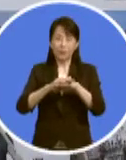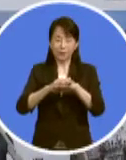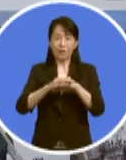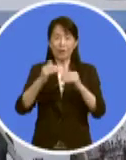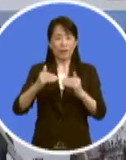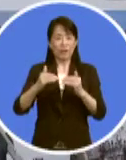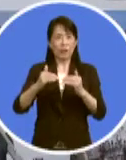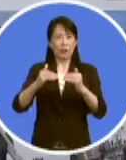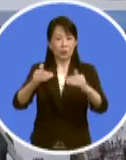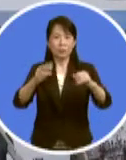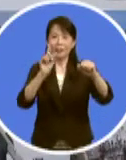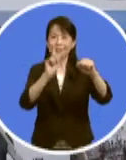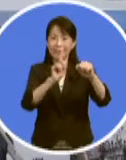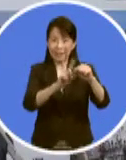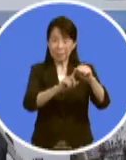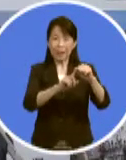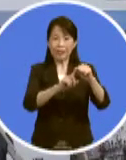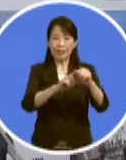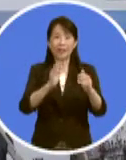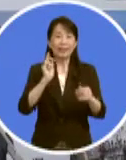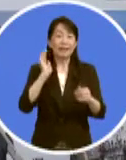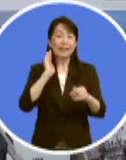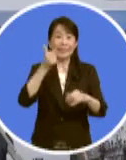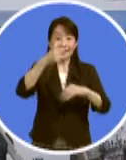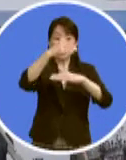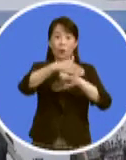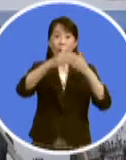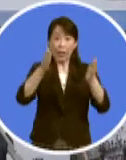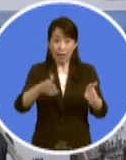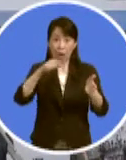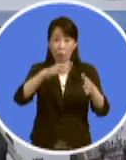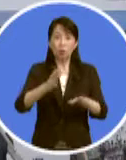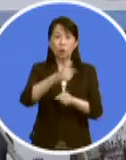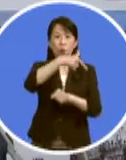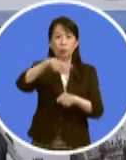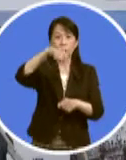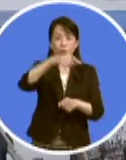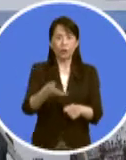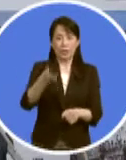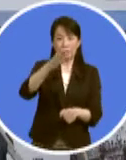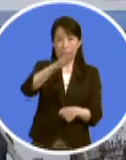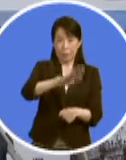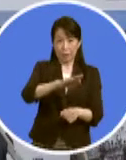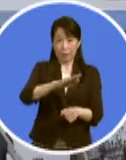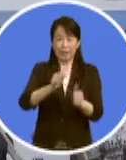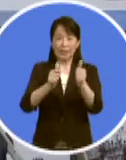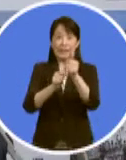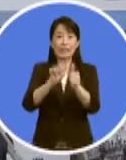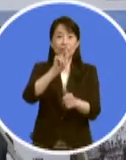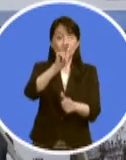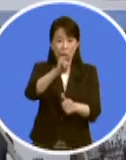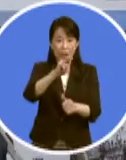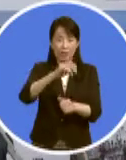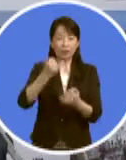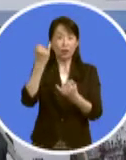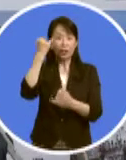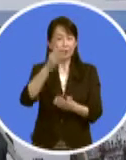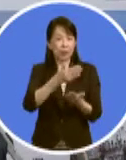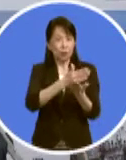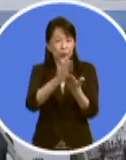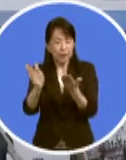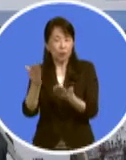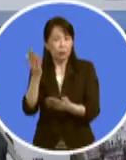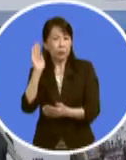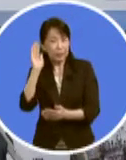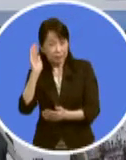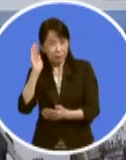て前に進められるようにということで知事皇室を総務部の中に親切をしまして消化と広報広聴課特に